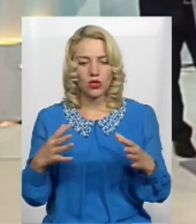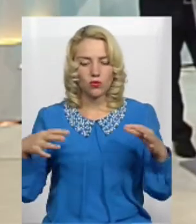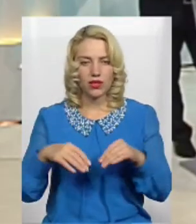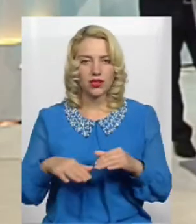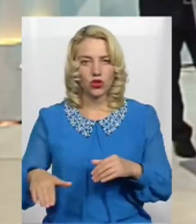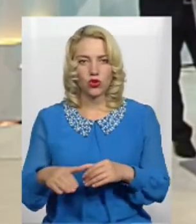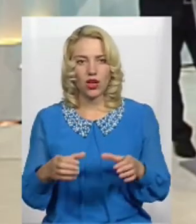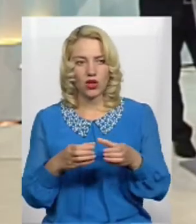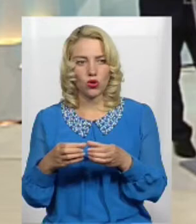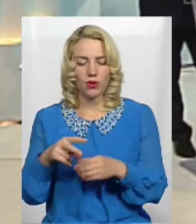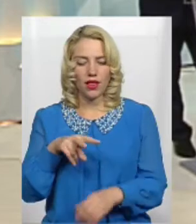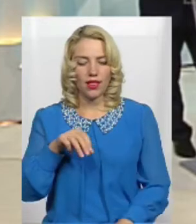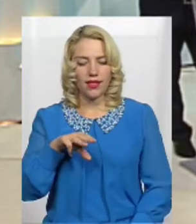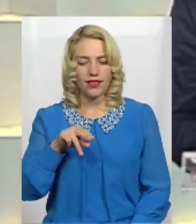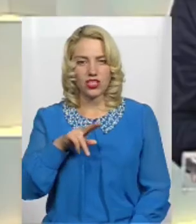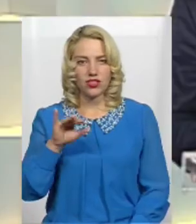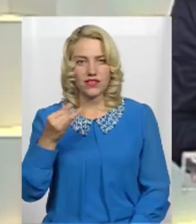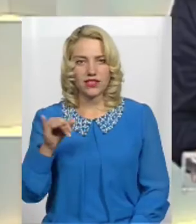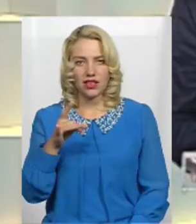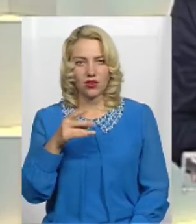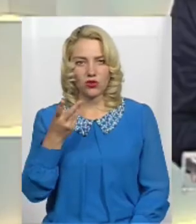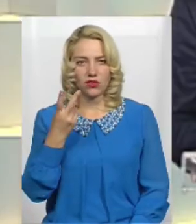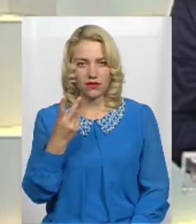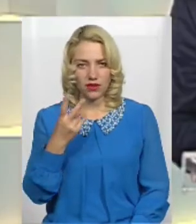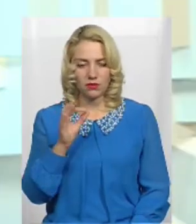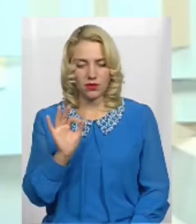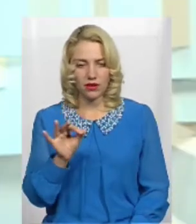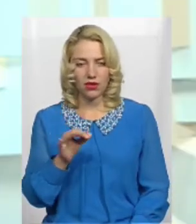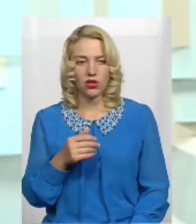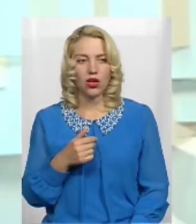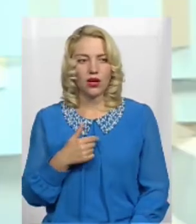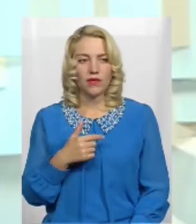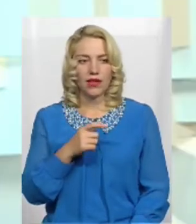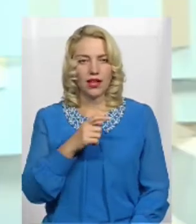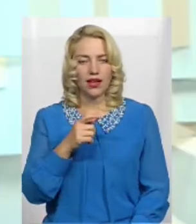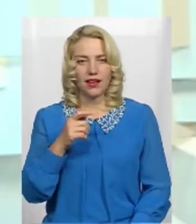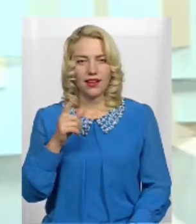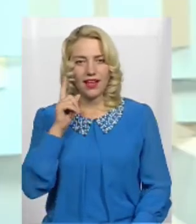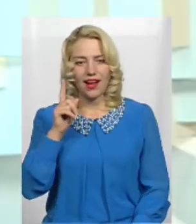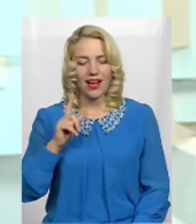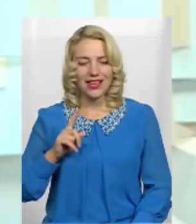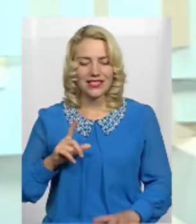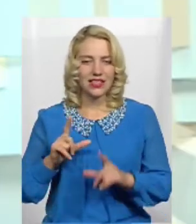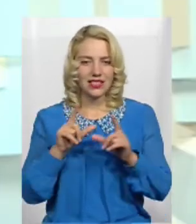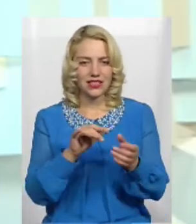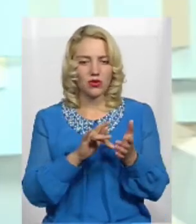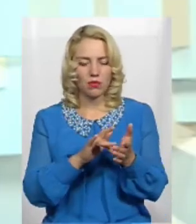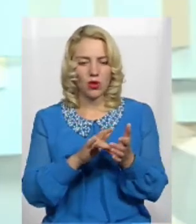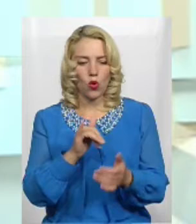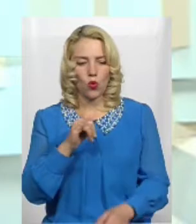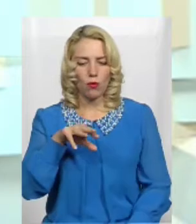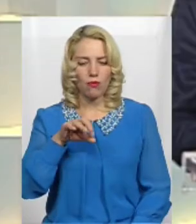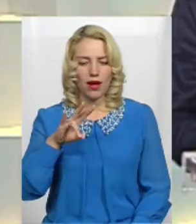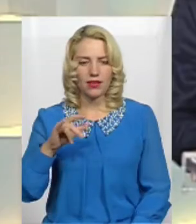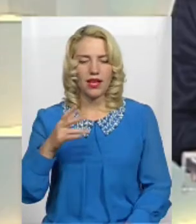об'єднаних територіальних громад у Летичівському районі? 2. Правильно. Хасиди здійснюють паломництво до Умені, а ще до